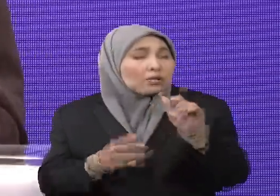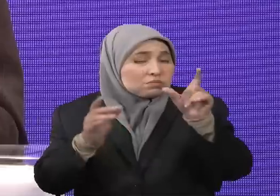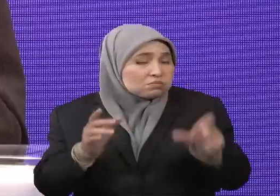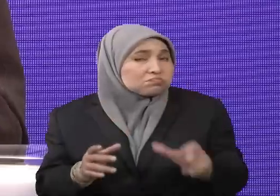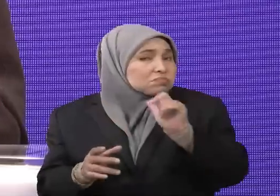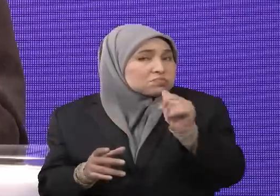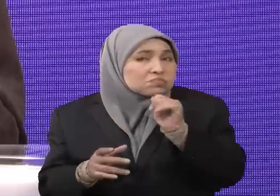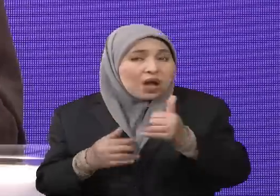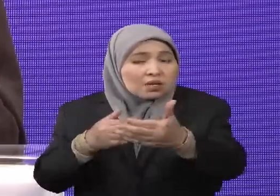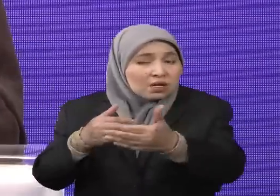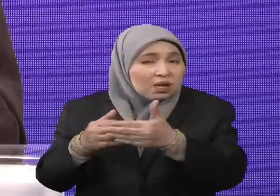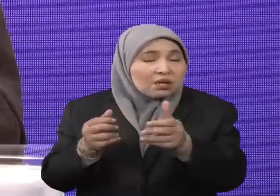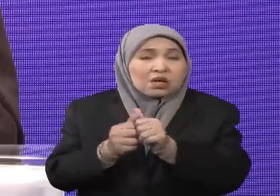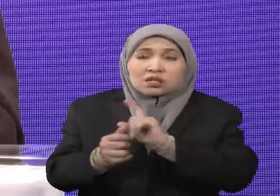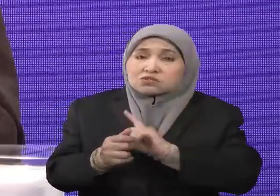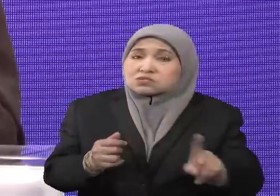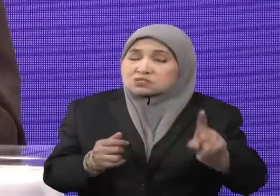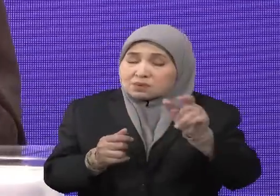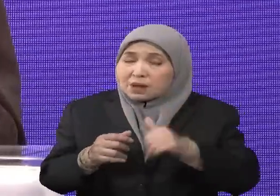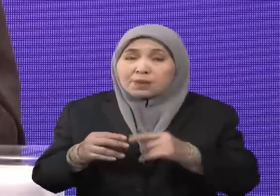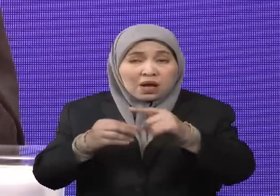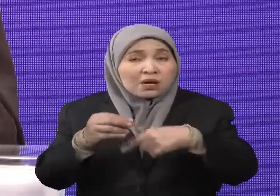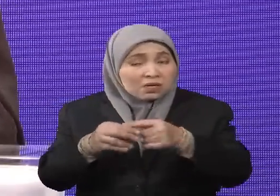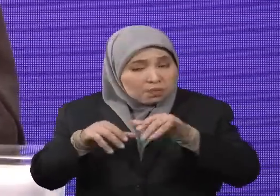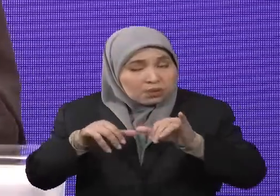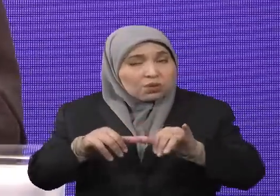Jadi benar ini berturusan ketika kata mereka